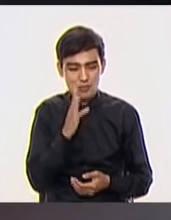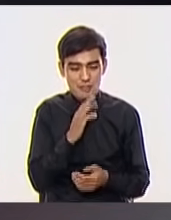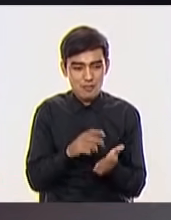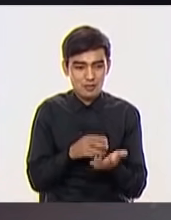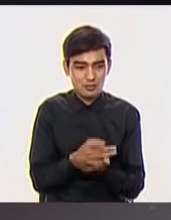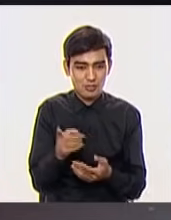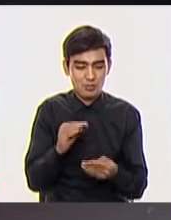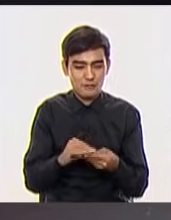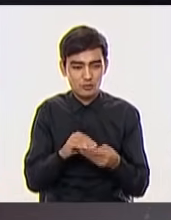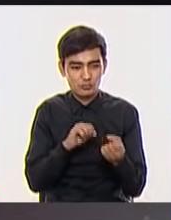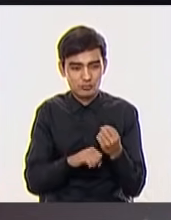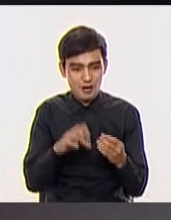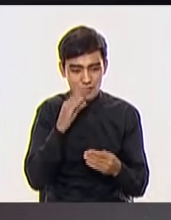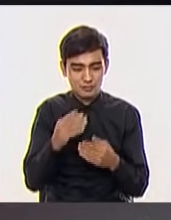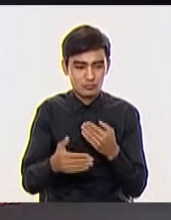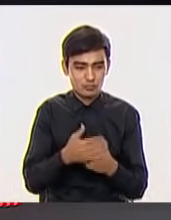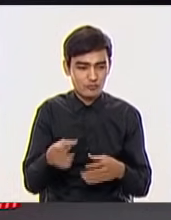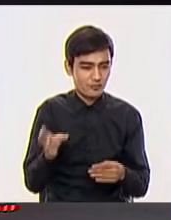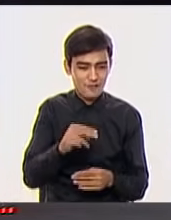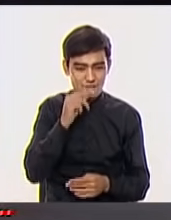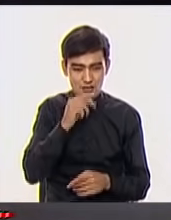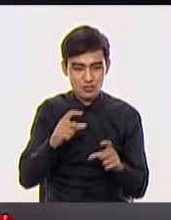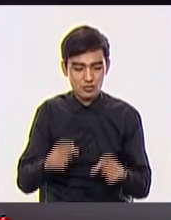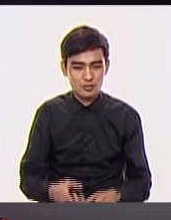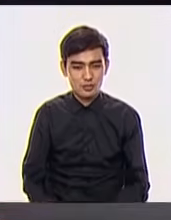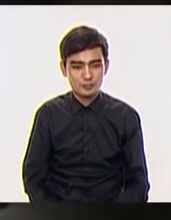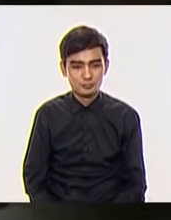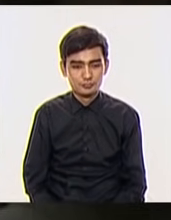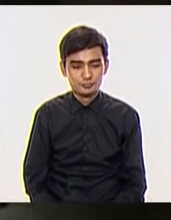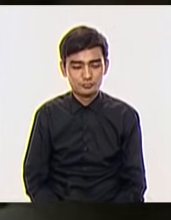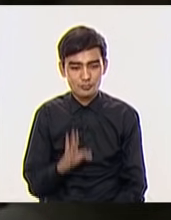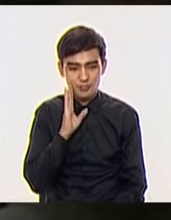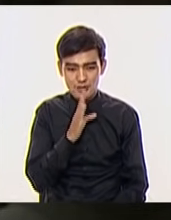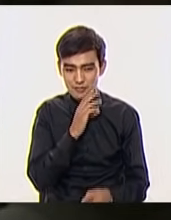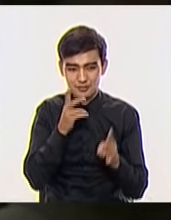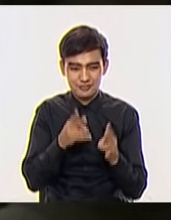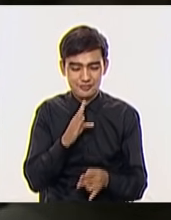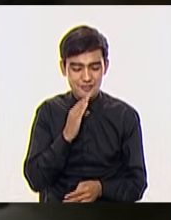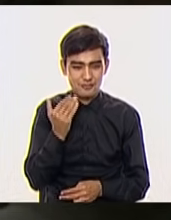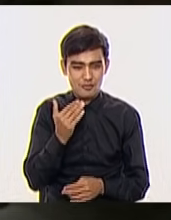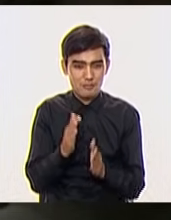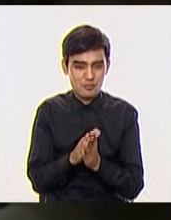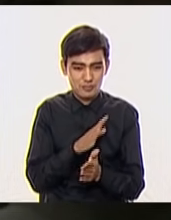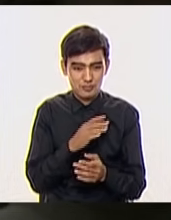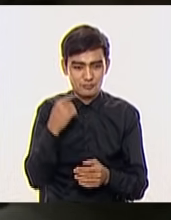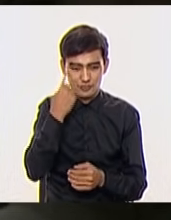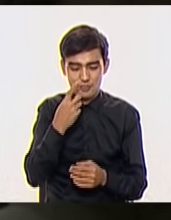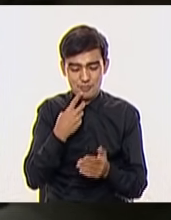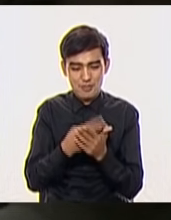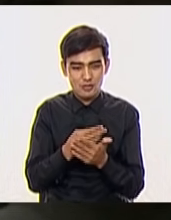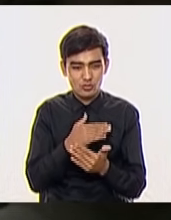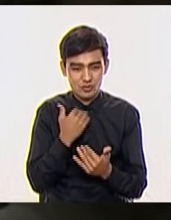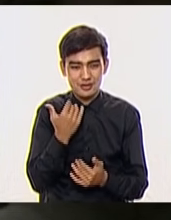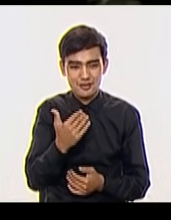может повториться, и просит наказать всех виновных. Мама пострадавшей девочки попросила не показывать ее лицо